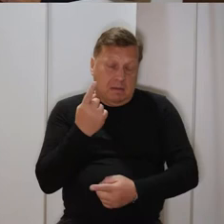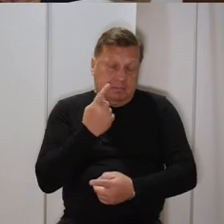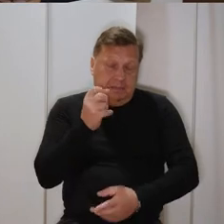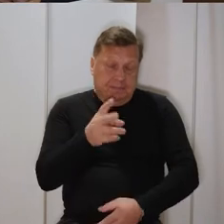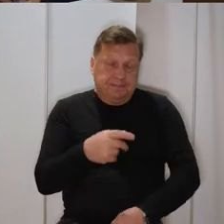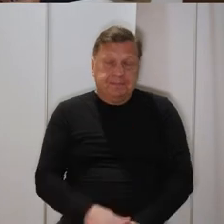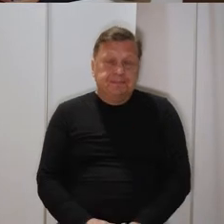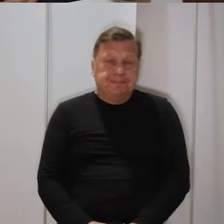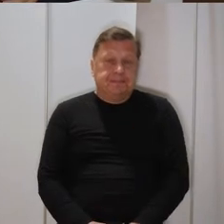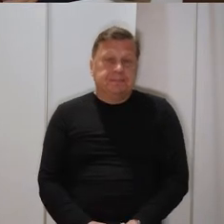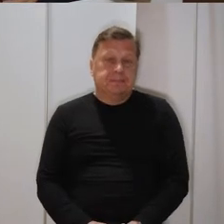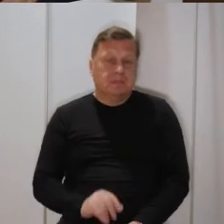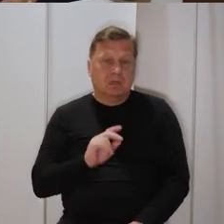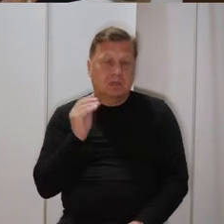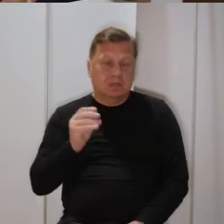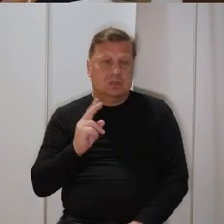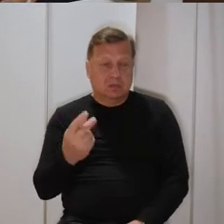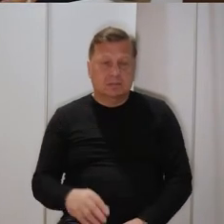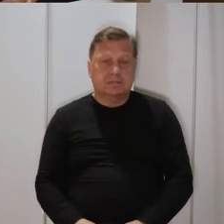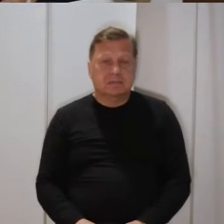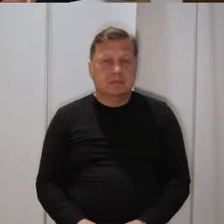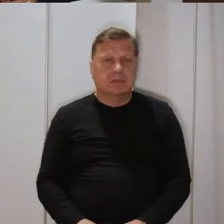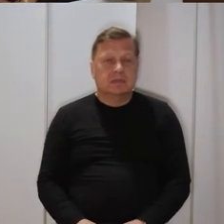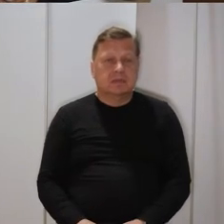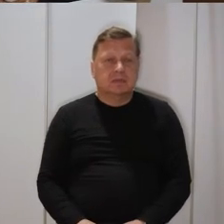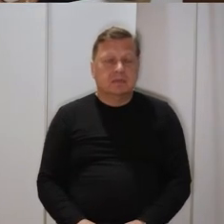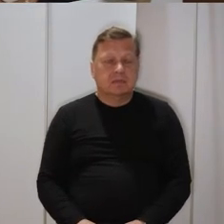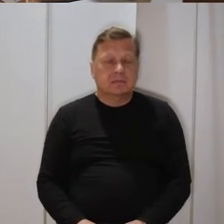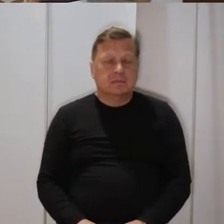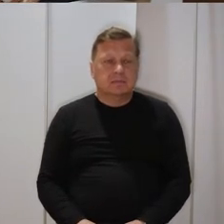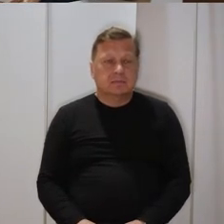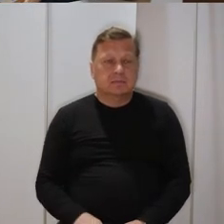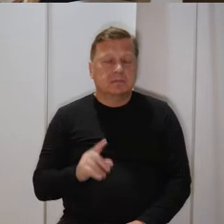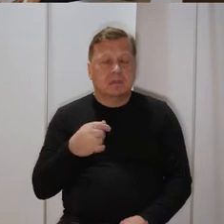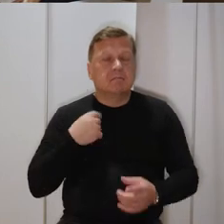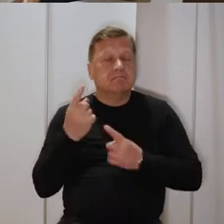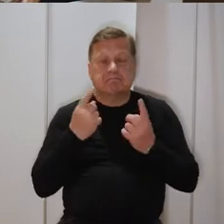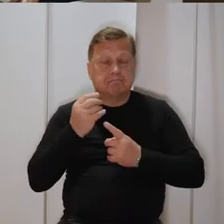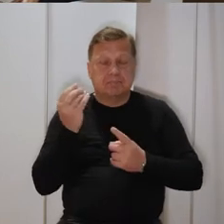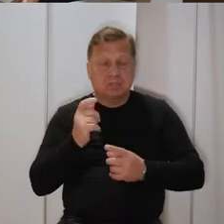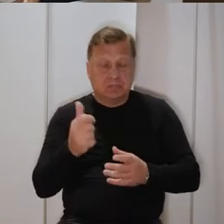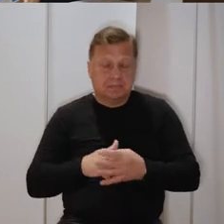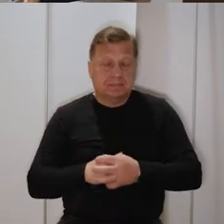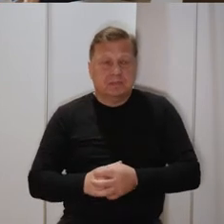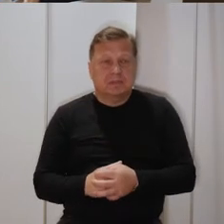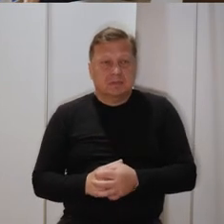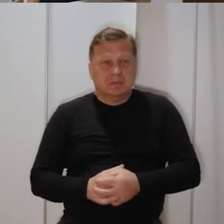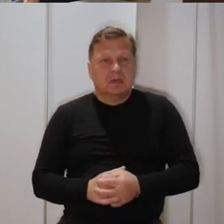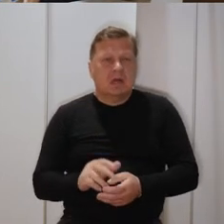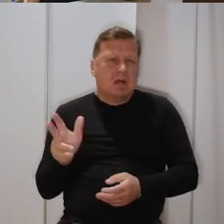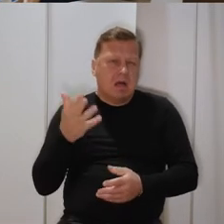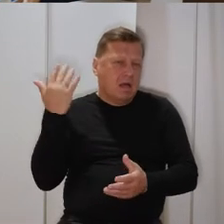głowy. A druga, jeszcze jedną mam refleksję, to jest taka refleksja, że